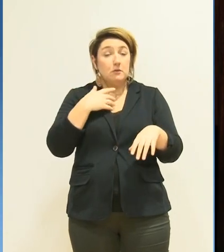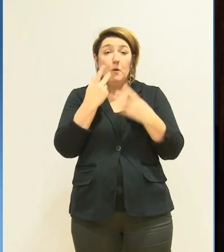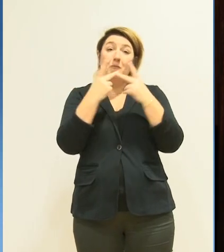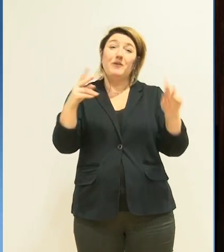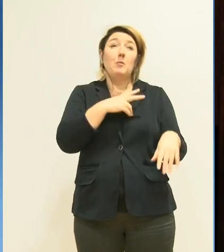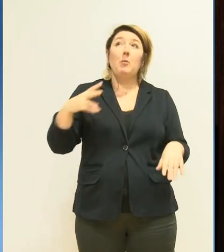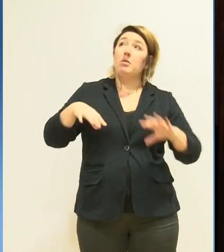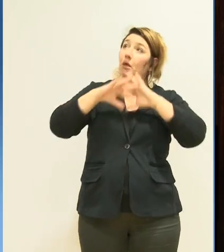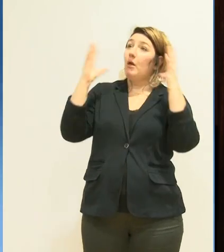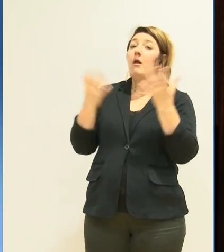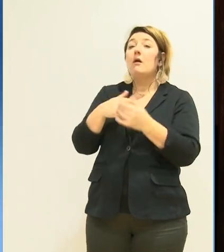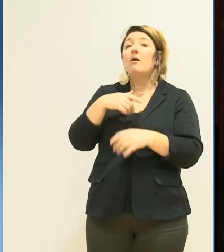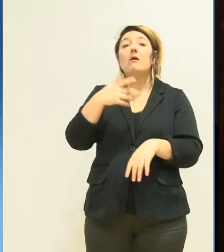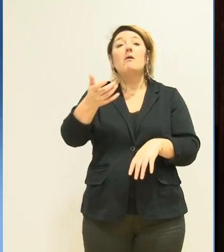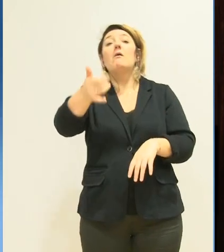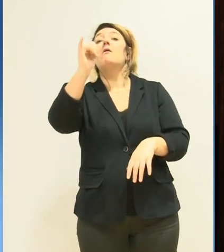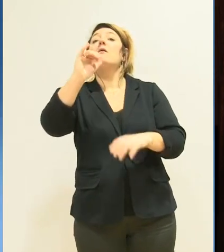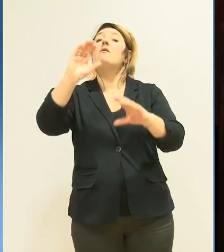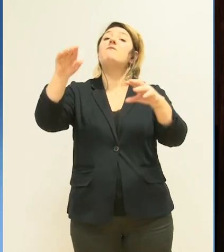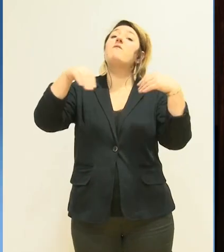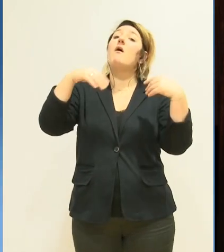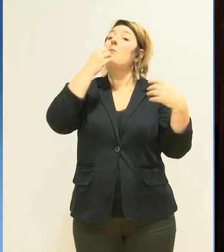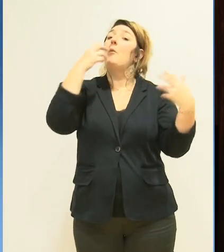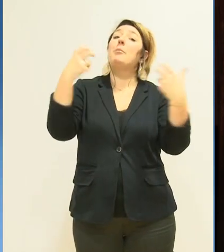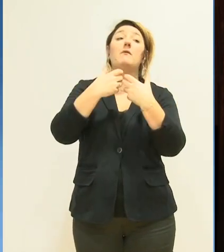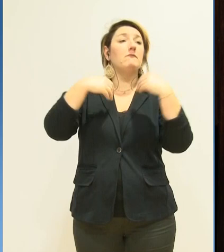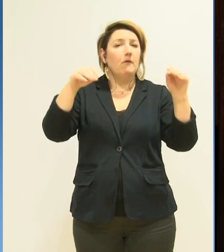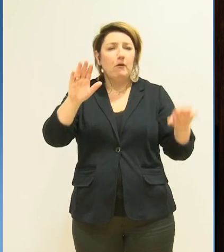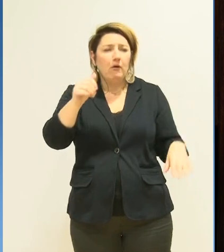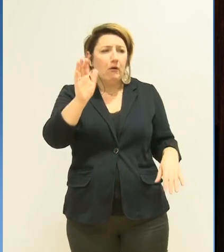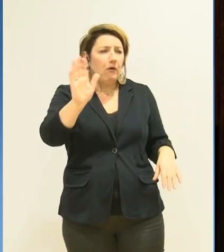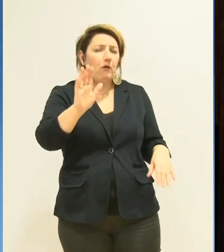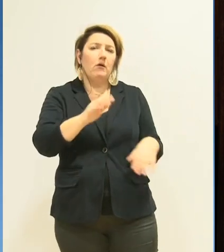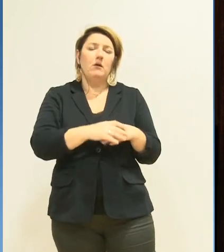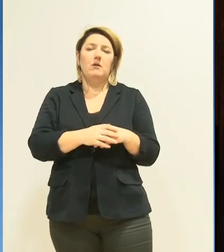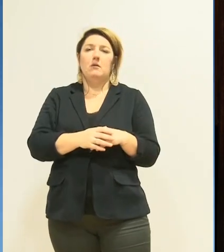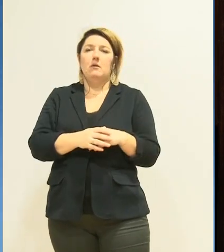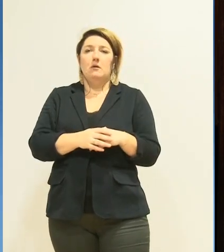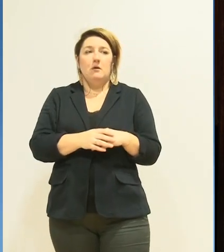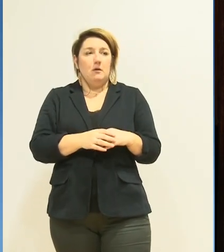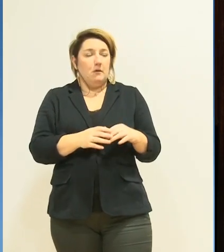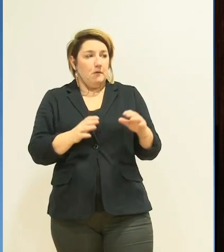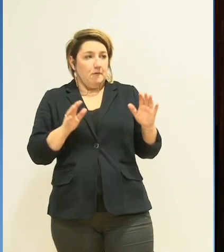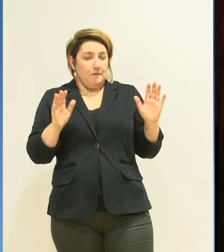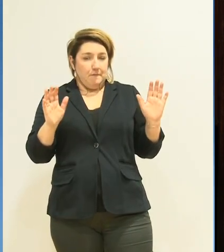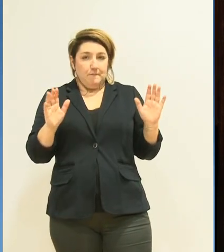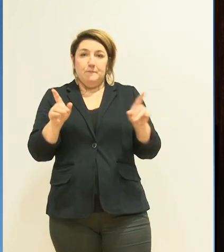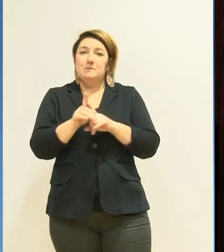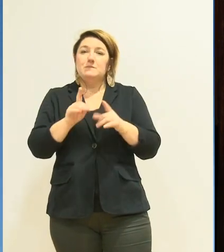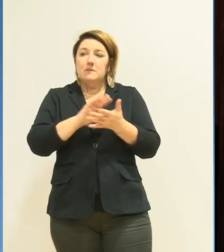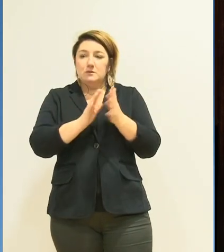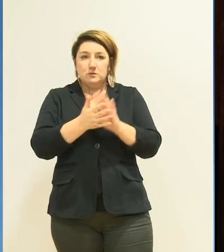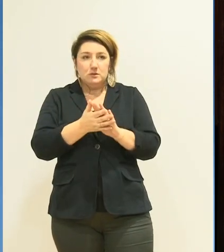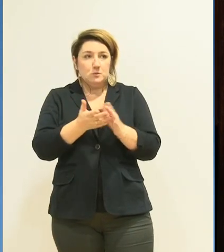offrant il s'agissait pas non plus d'un appel à candidatures pour la mise à disposition de locaux auprès d'associations